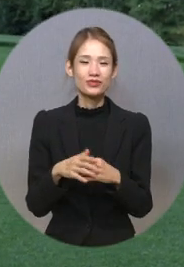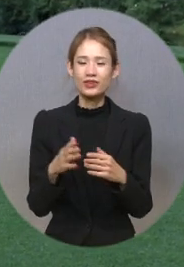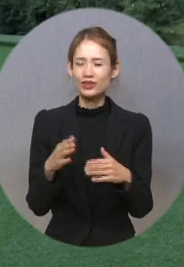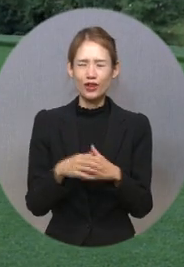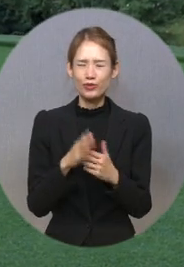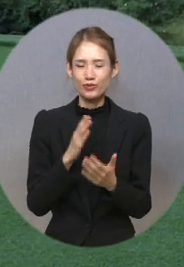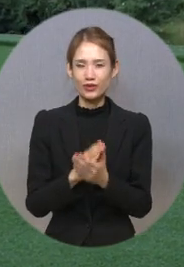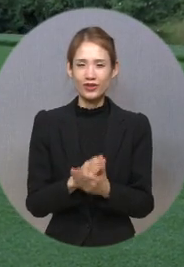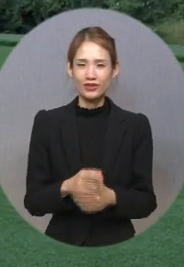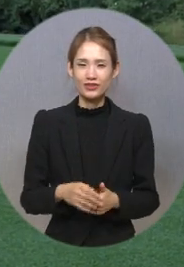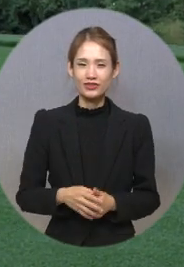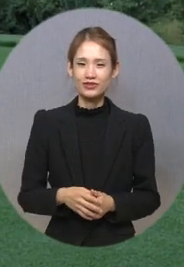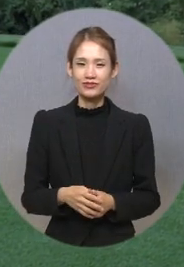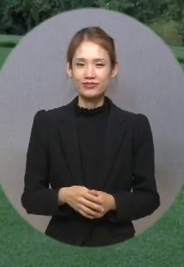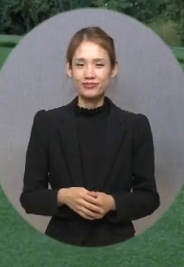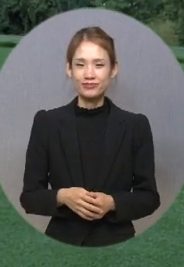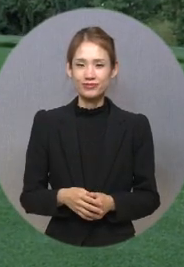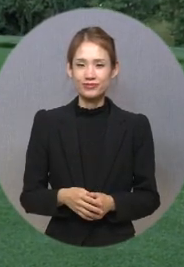마.